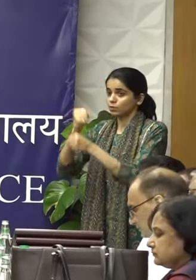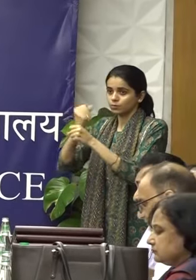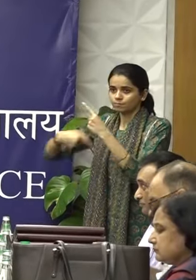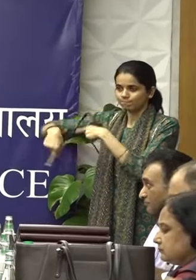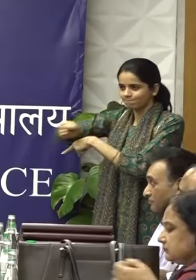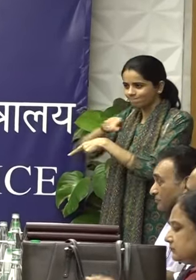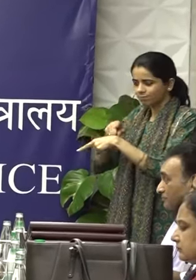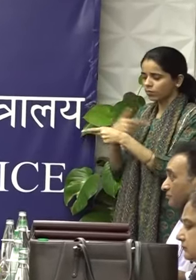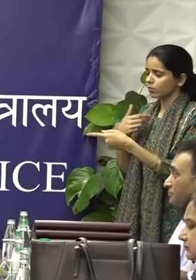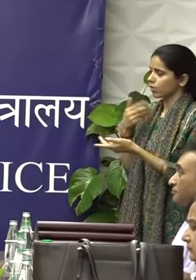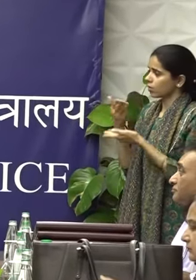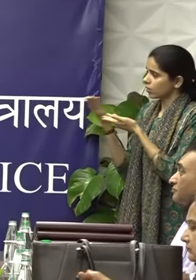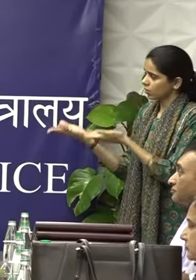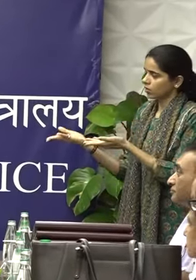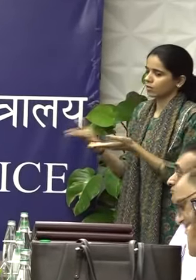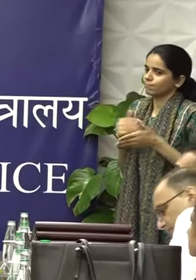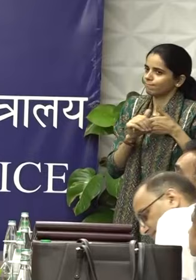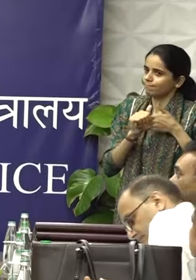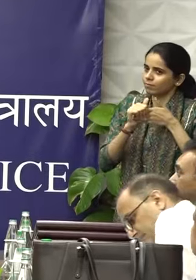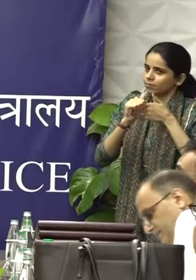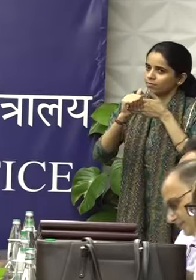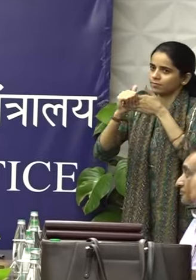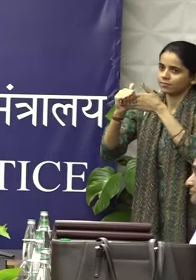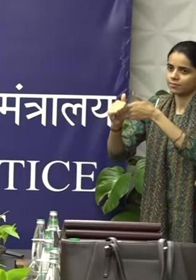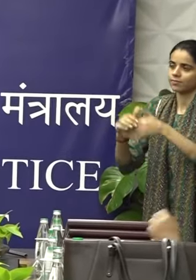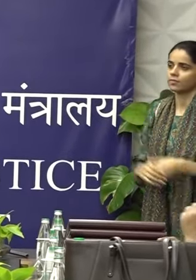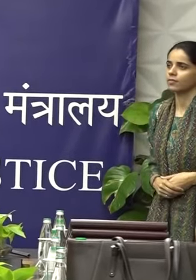आग्रह रहेगा कि वे कृपया सबका मार्गदर्शन करें।